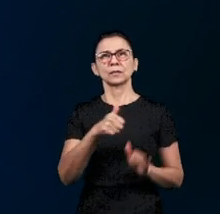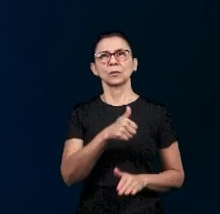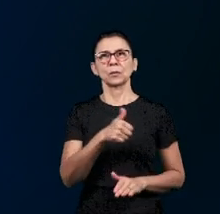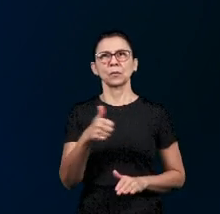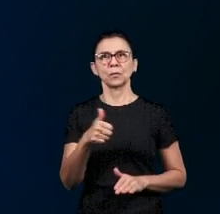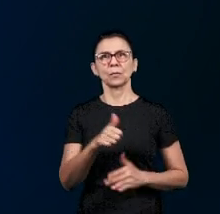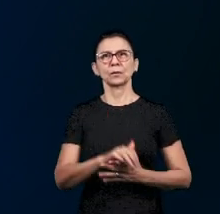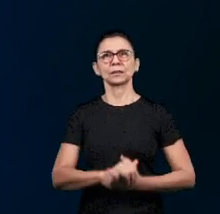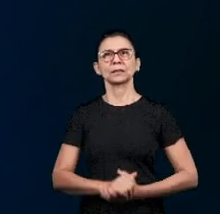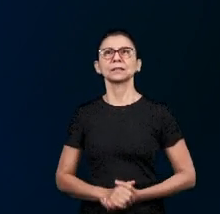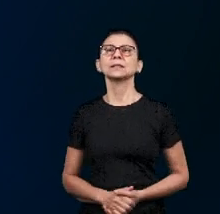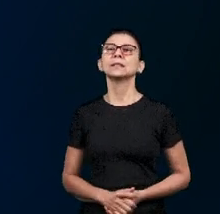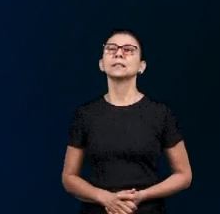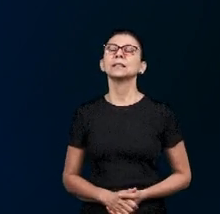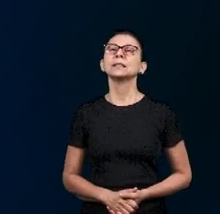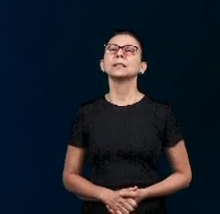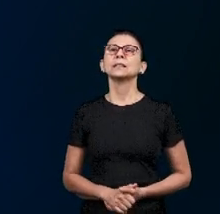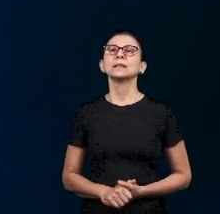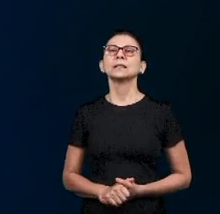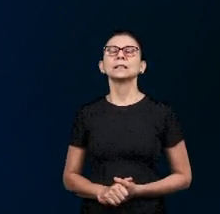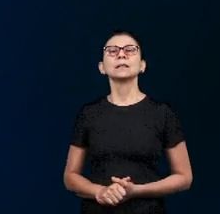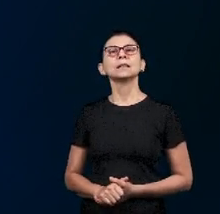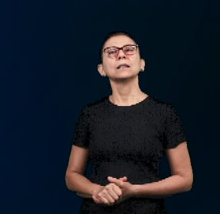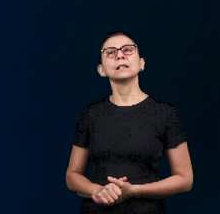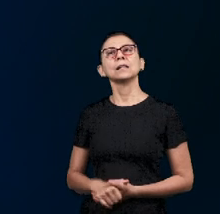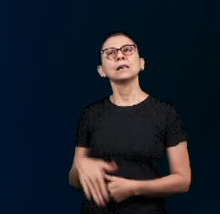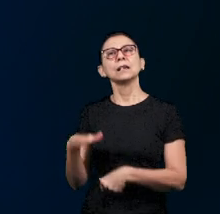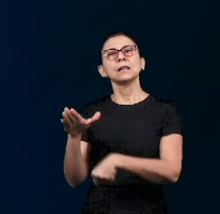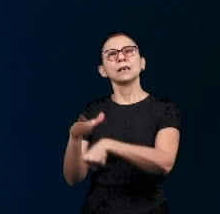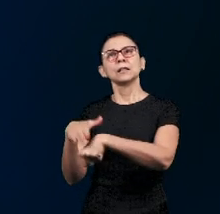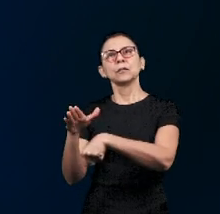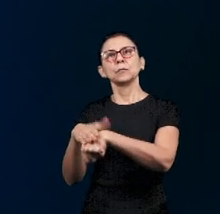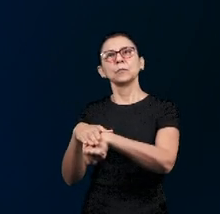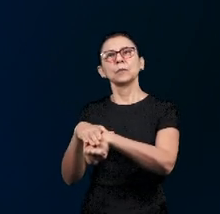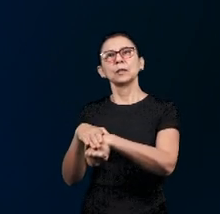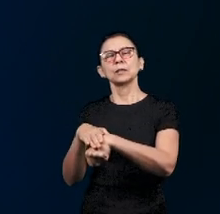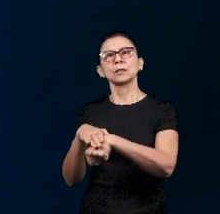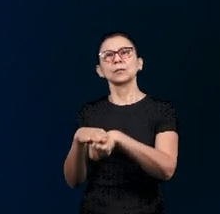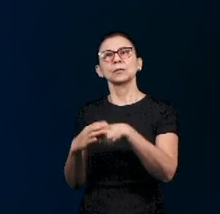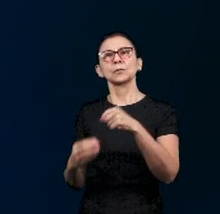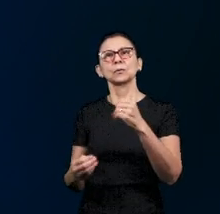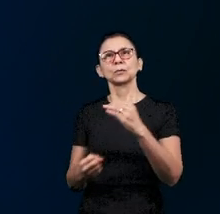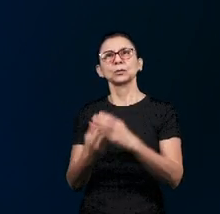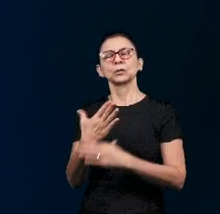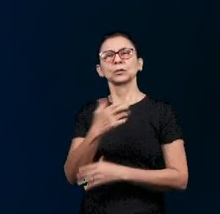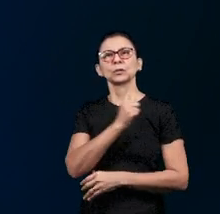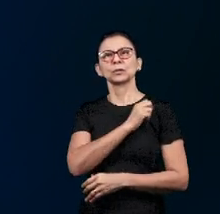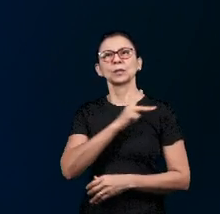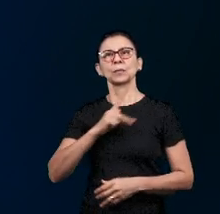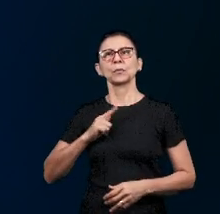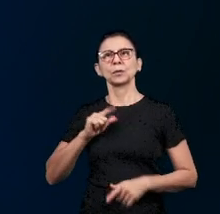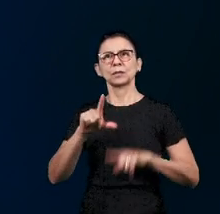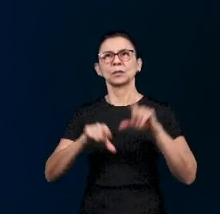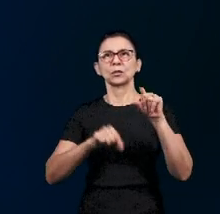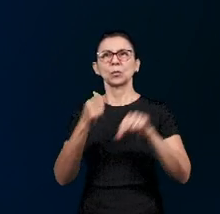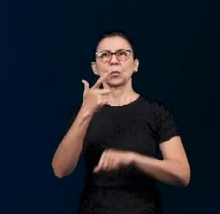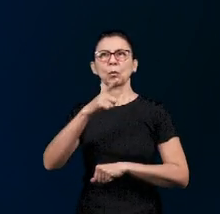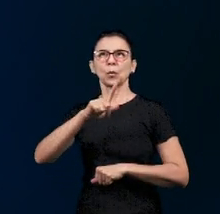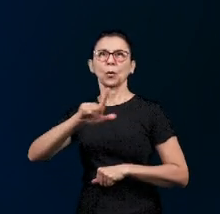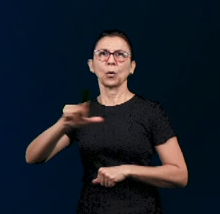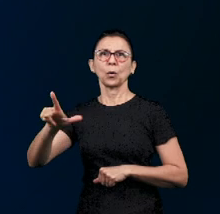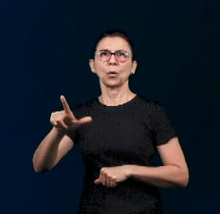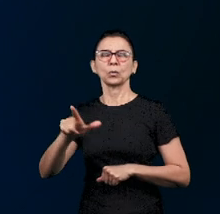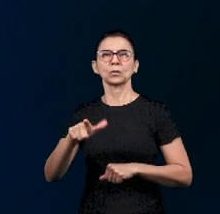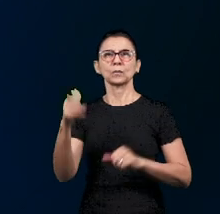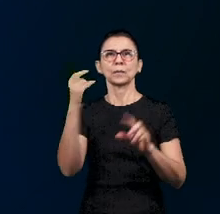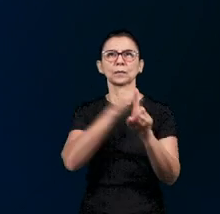dit « Et lui-même a constitué les uns comme des apôtres, d'autres comme prophètes, d'autres comme évangélistes, d'autres comme pasteurs et